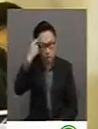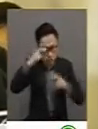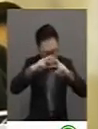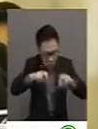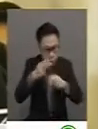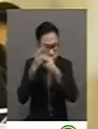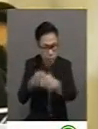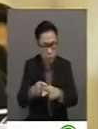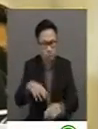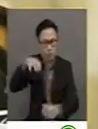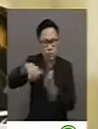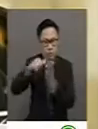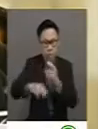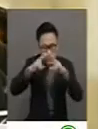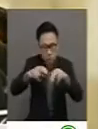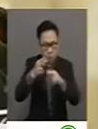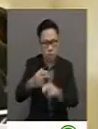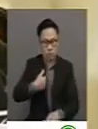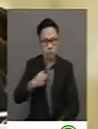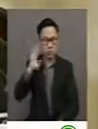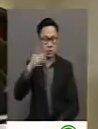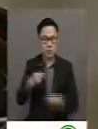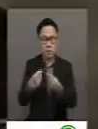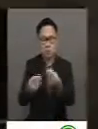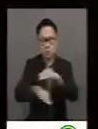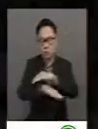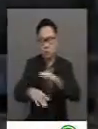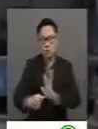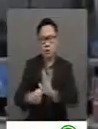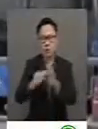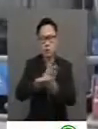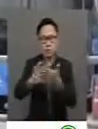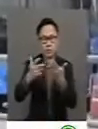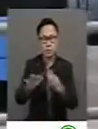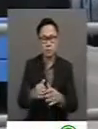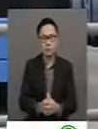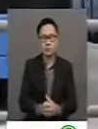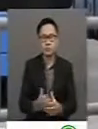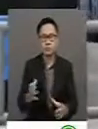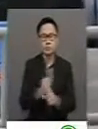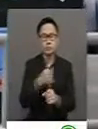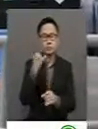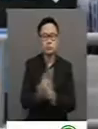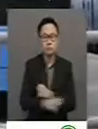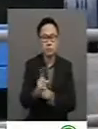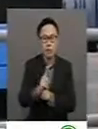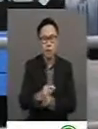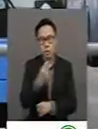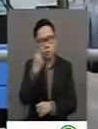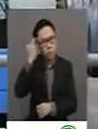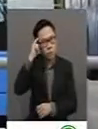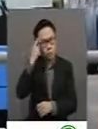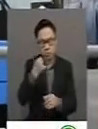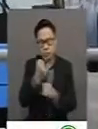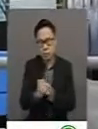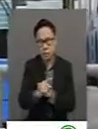ไปหาหลักฐานมาพิสูจน์นะฮะไม่ใช่เรานะครับ ื่องนี้จะลงเอยอย่างไรยังไม่มีใคร